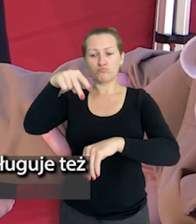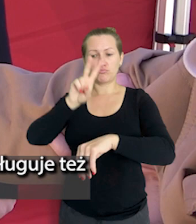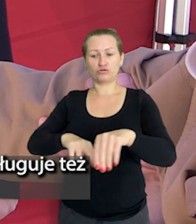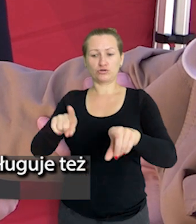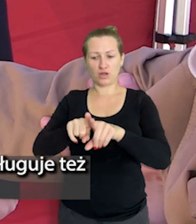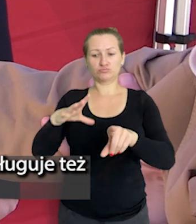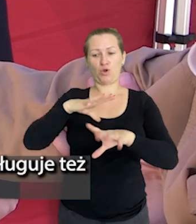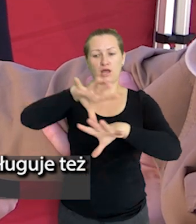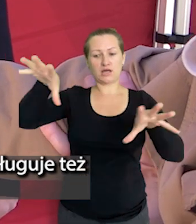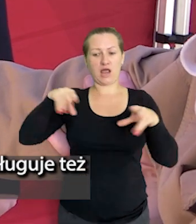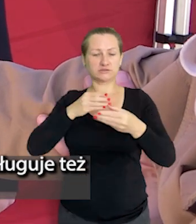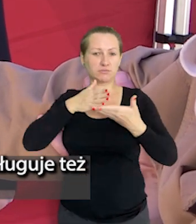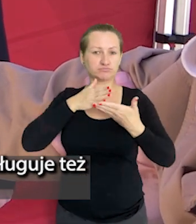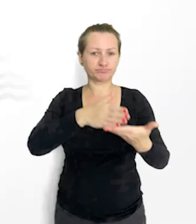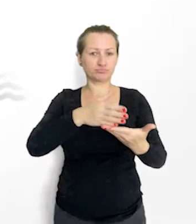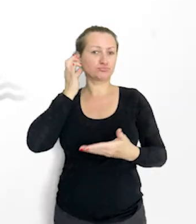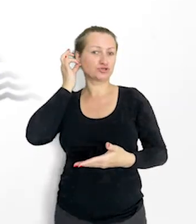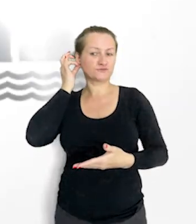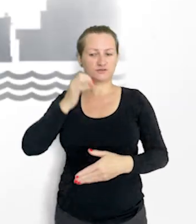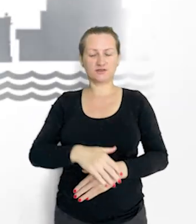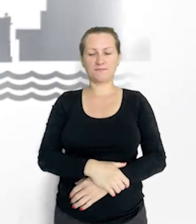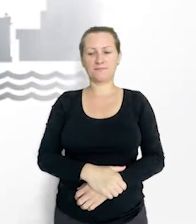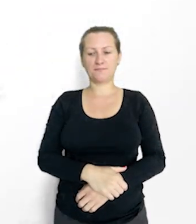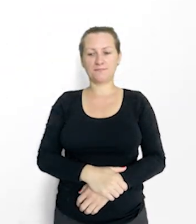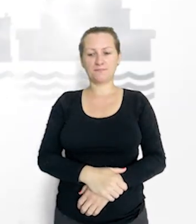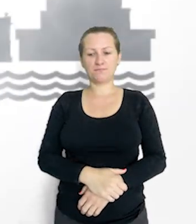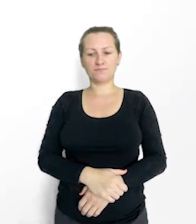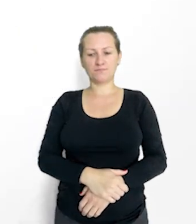zasługuje policjant, który był również z nami.